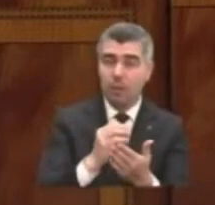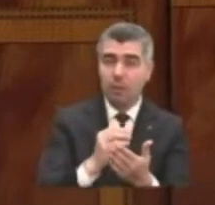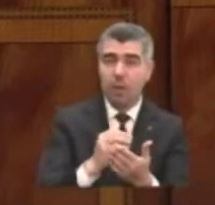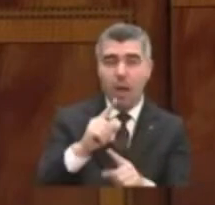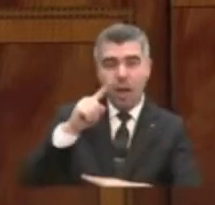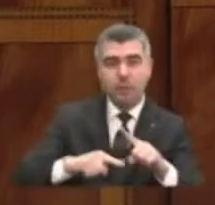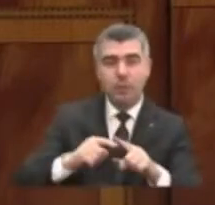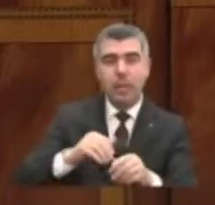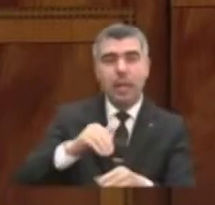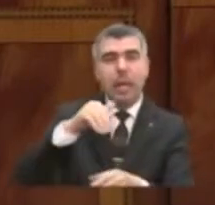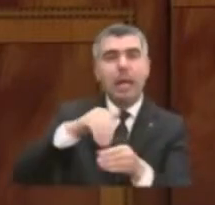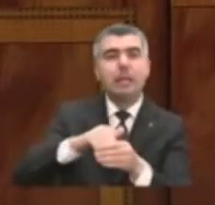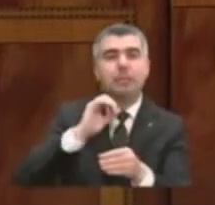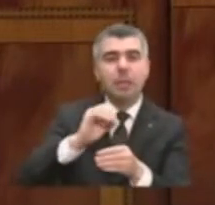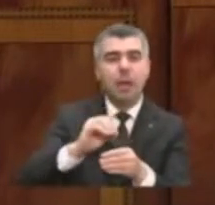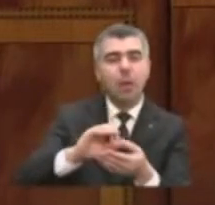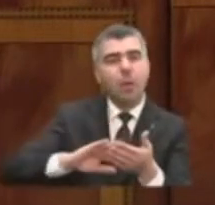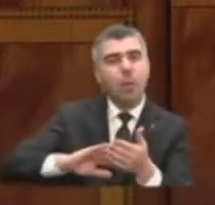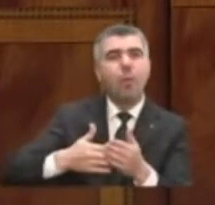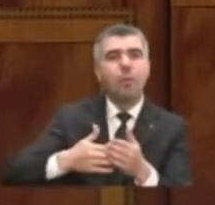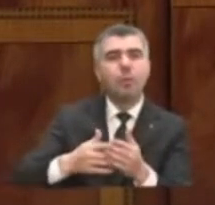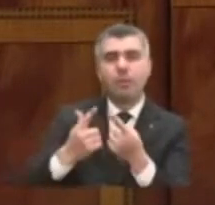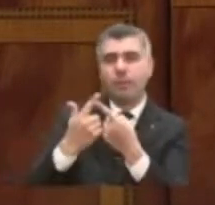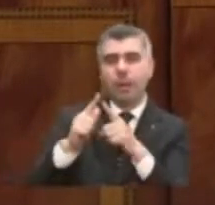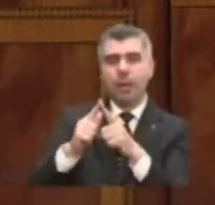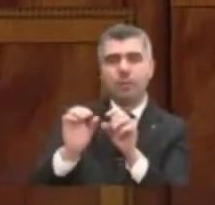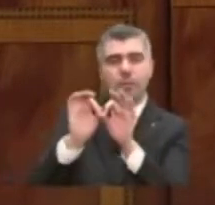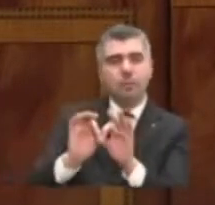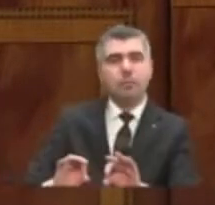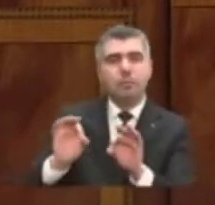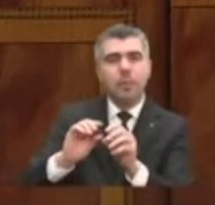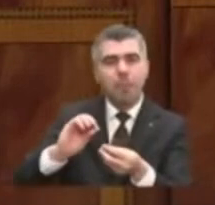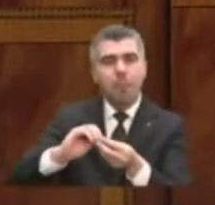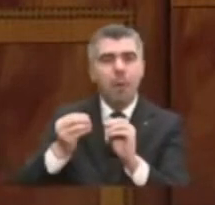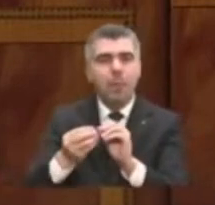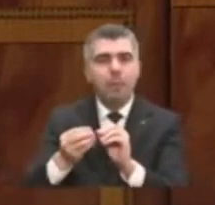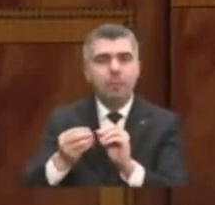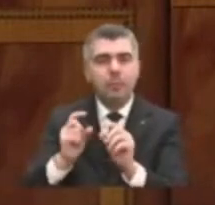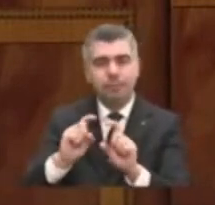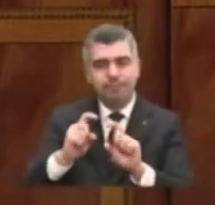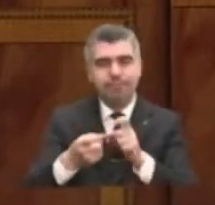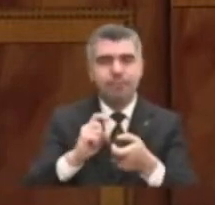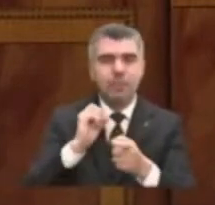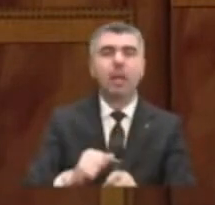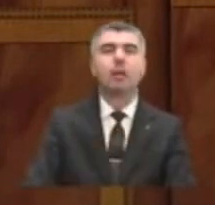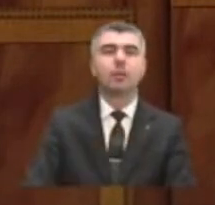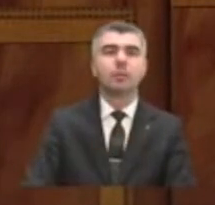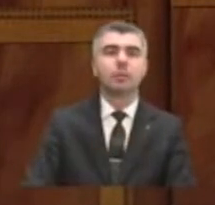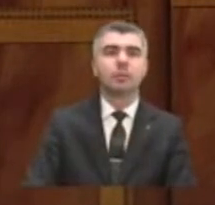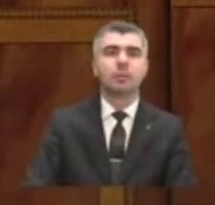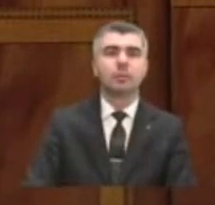على رفض الحزب المبدئي والمطلق لكل المؤامرات وكل الاملاءات من اي الجهه كانت